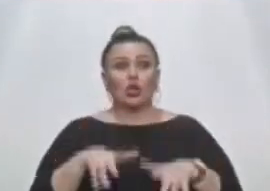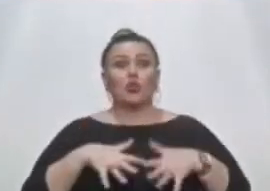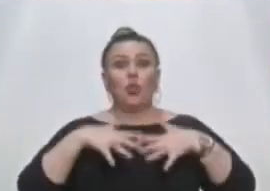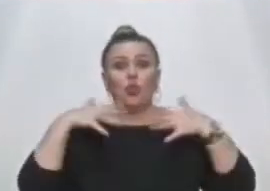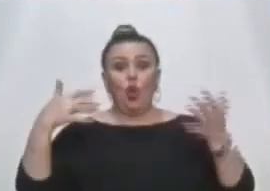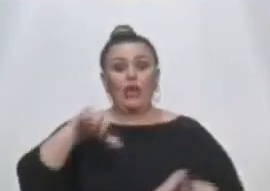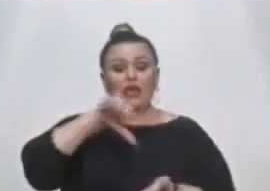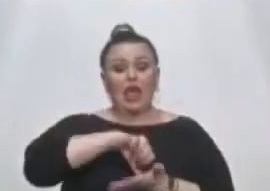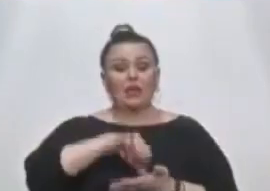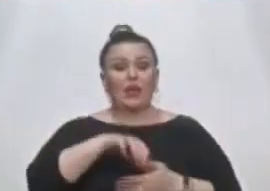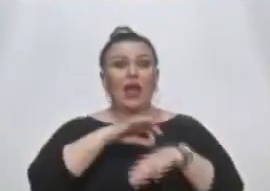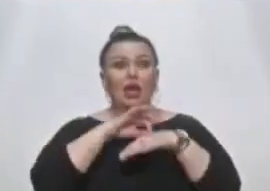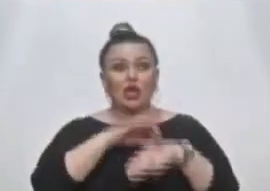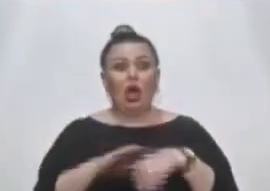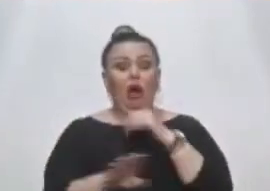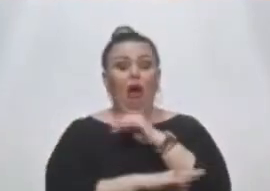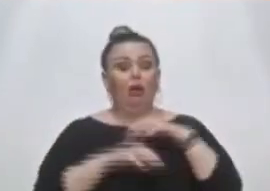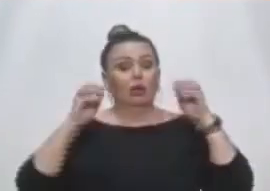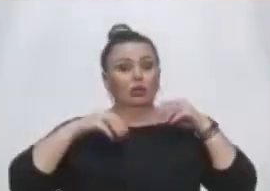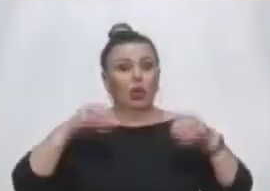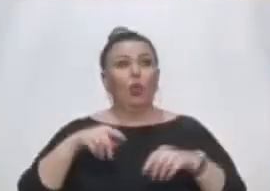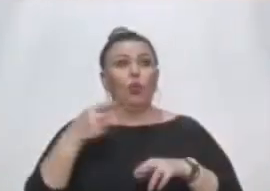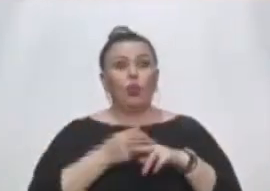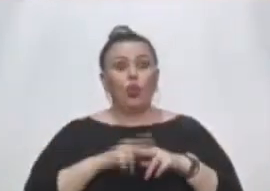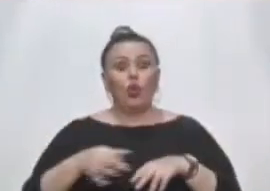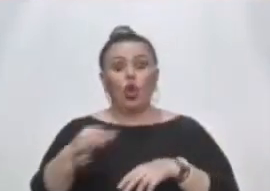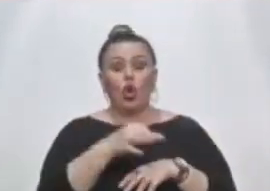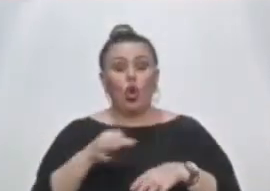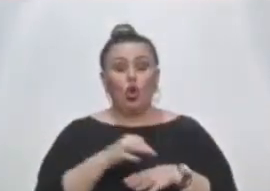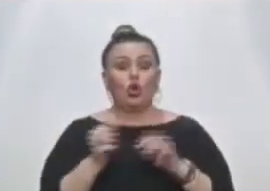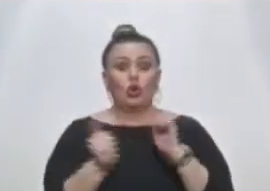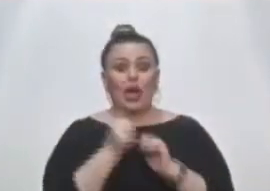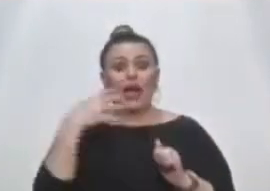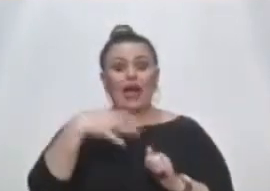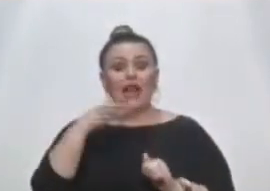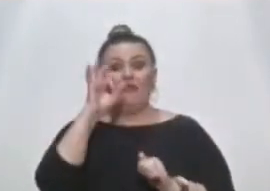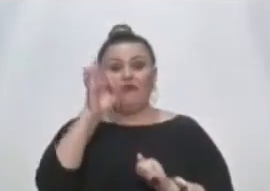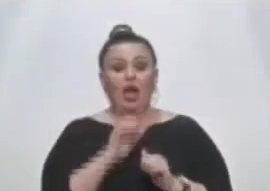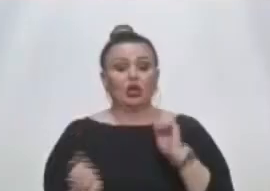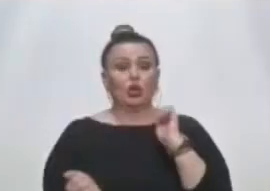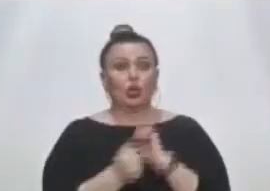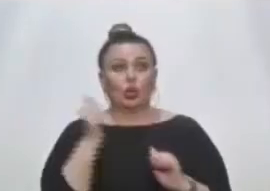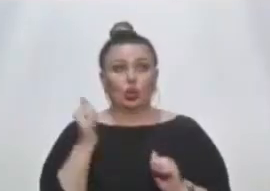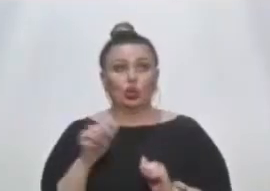tədbirlər həyata keçirilir. Biz hal-hazırda bu gölün deməli bir 40%-ni